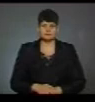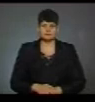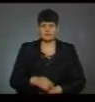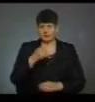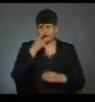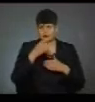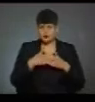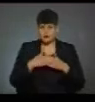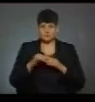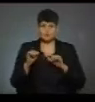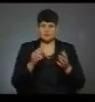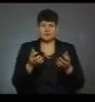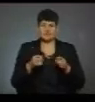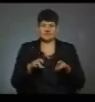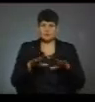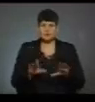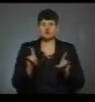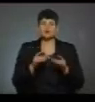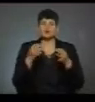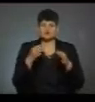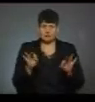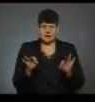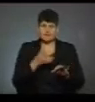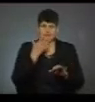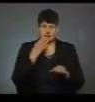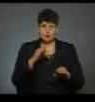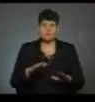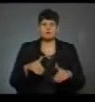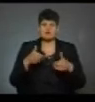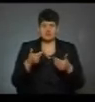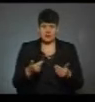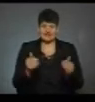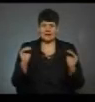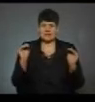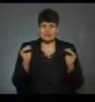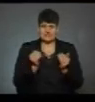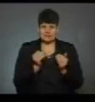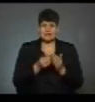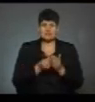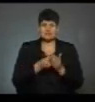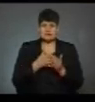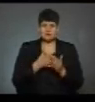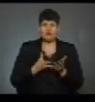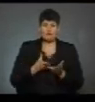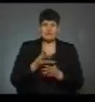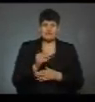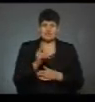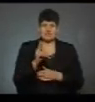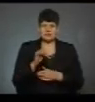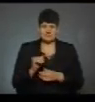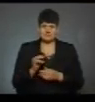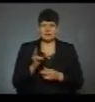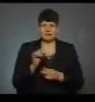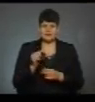Нещодавно уряд прийняв рішення, що дозволяє теплопостачальникам знизити ціну в платіжці майже